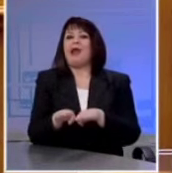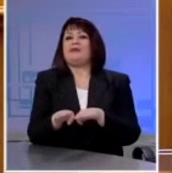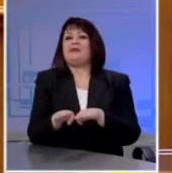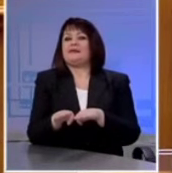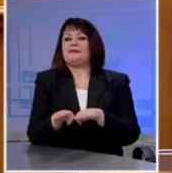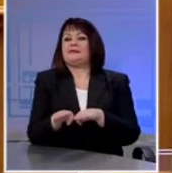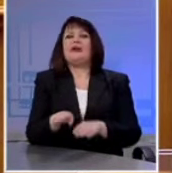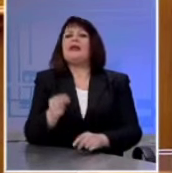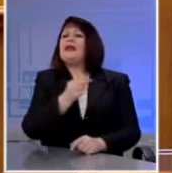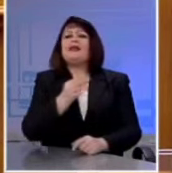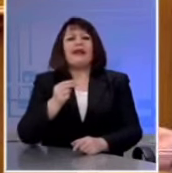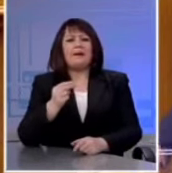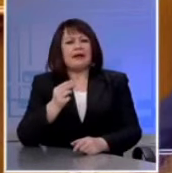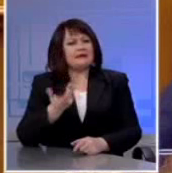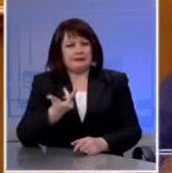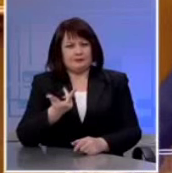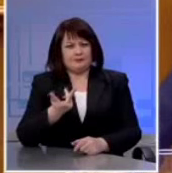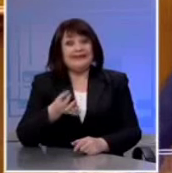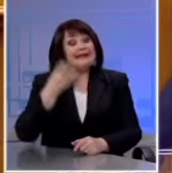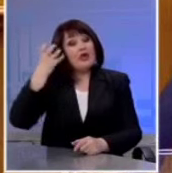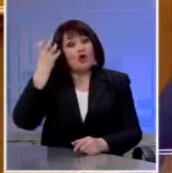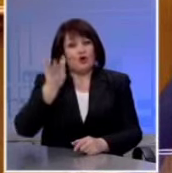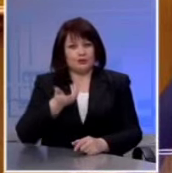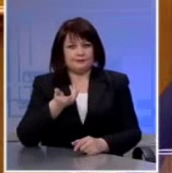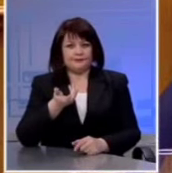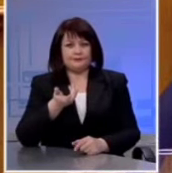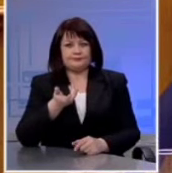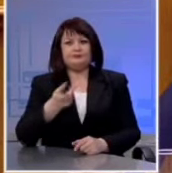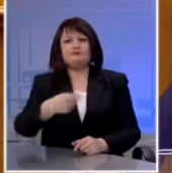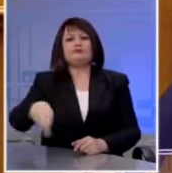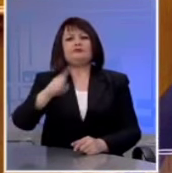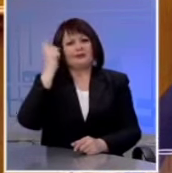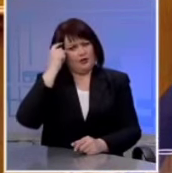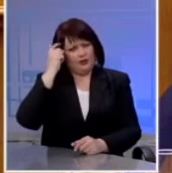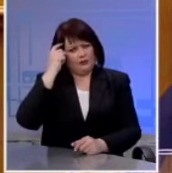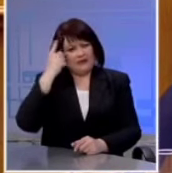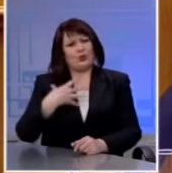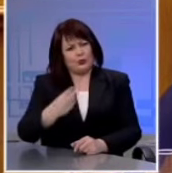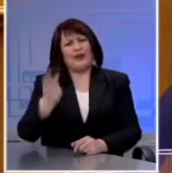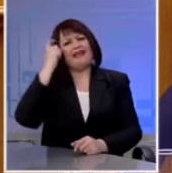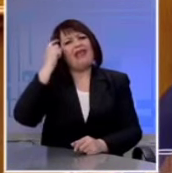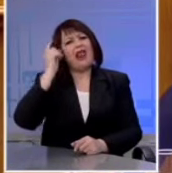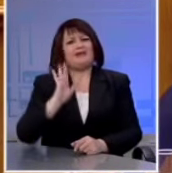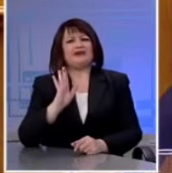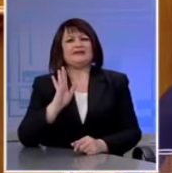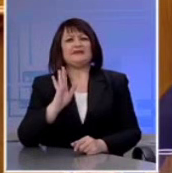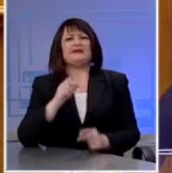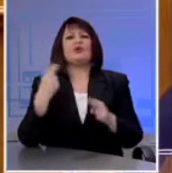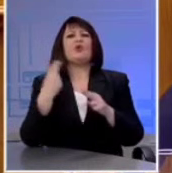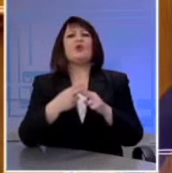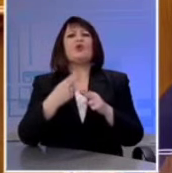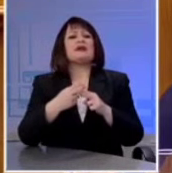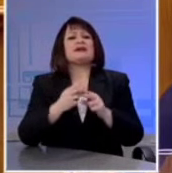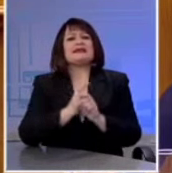Και αναφέρομαι σε κάτι που φαντάζομαι θα έχετε ήδη καταλάβει τι εννοώ, αναφέρομαι στο μεγάλο